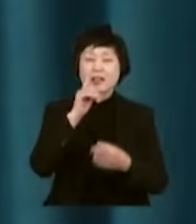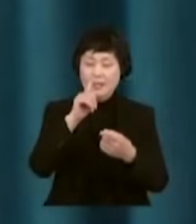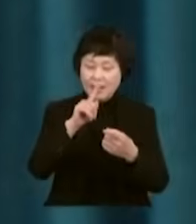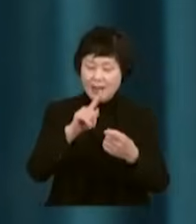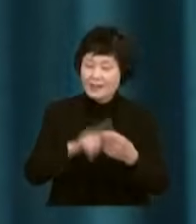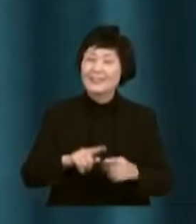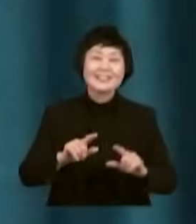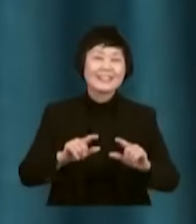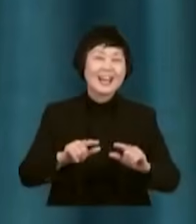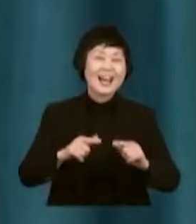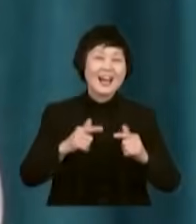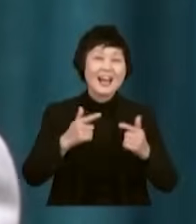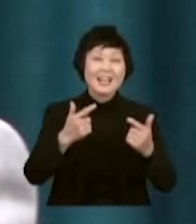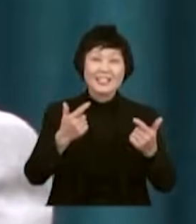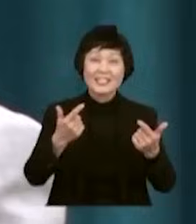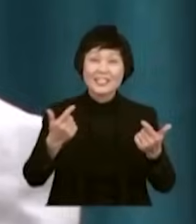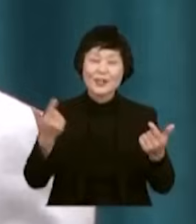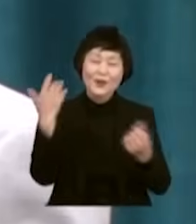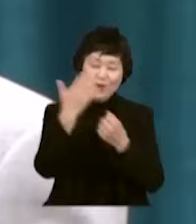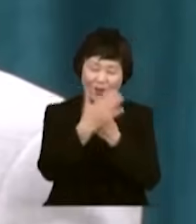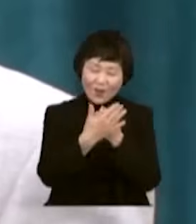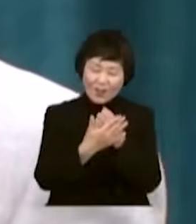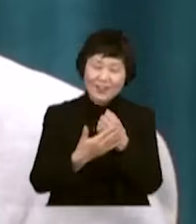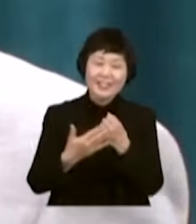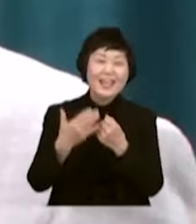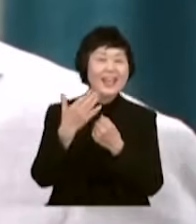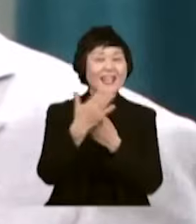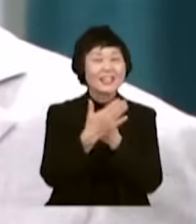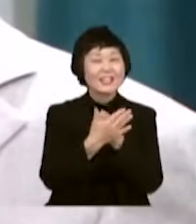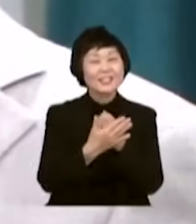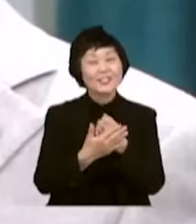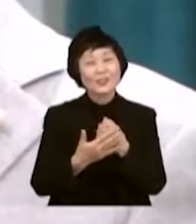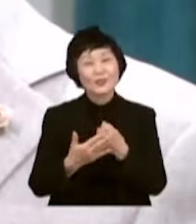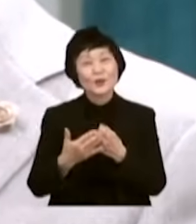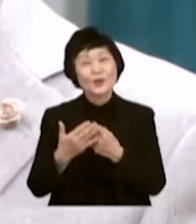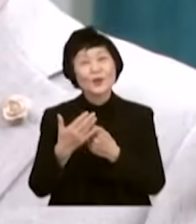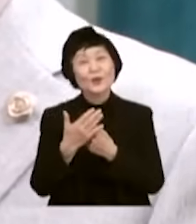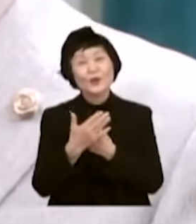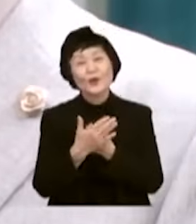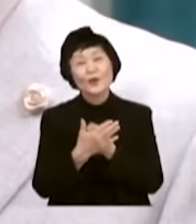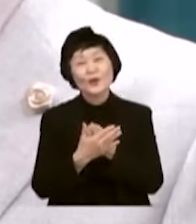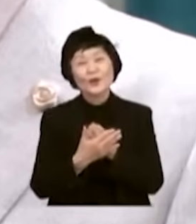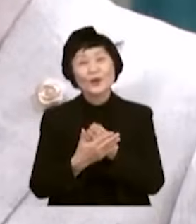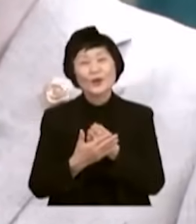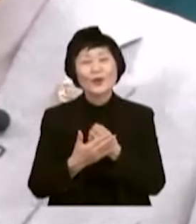당연한 것 아니라 은혜였어.